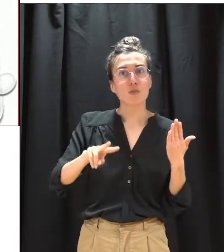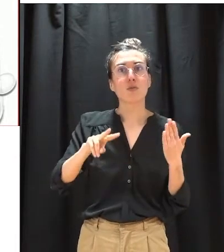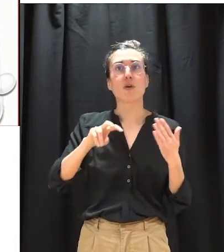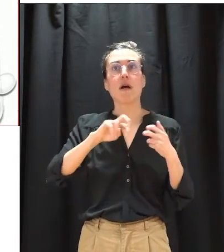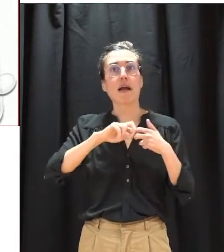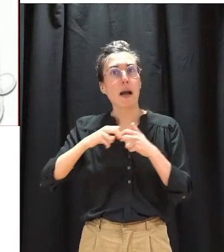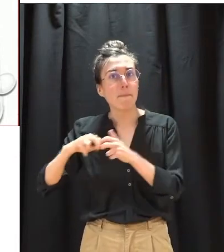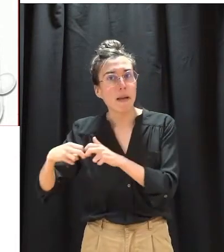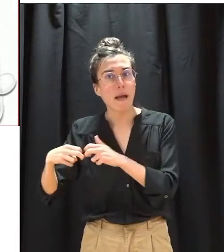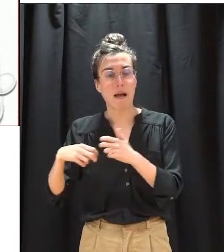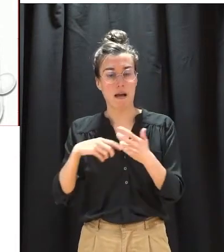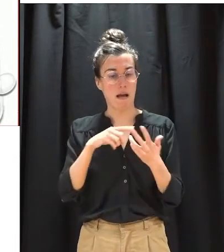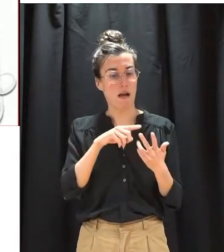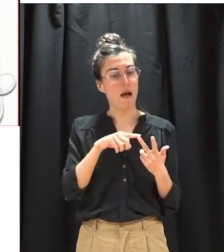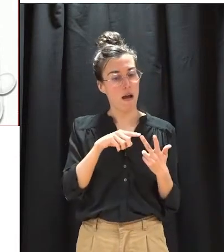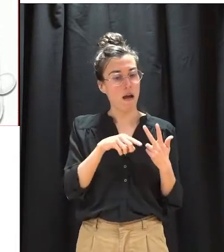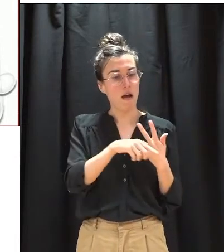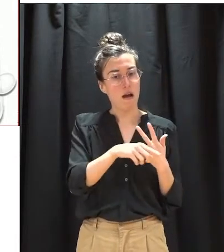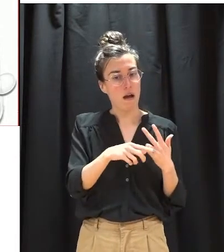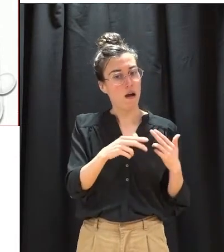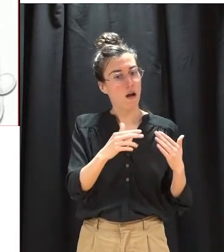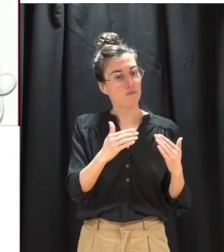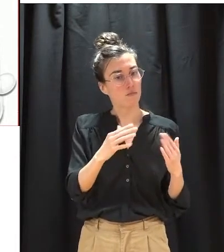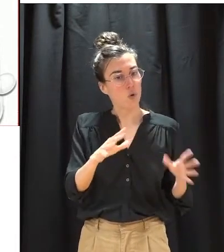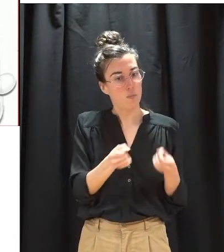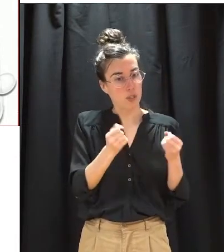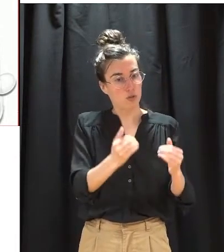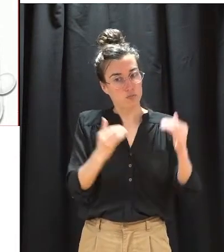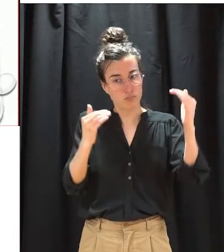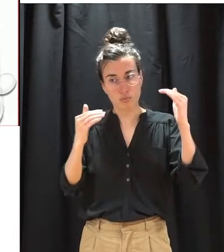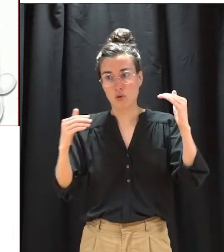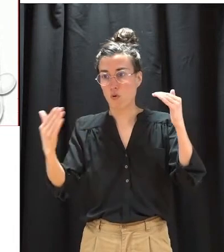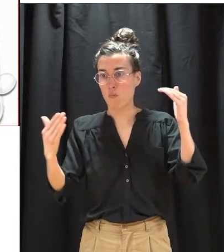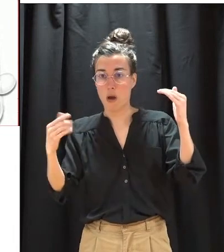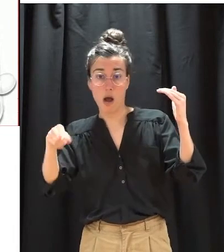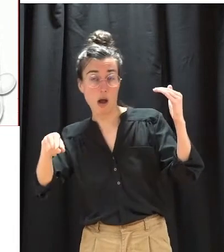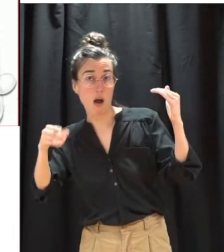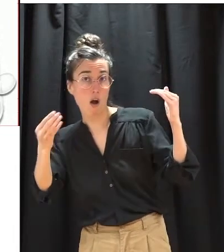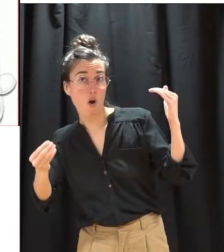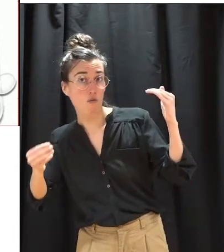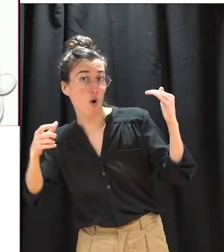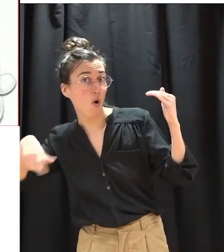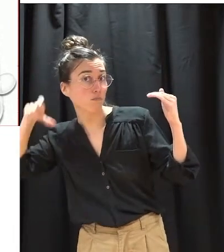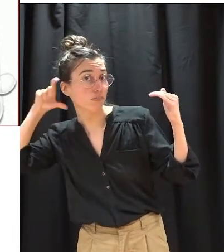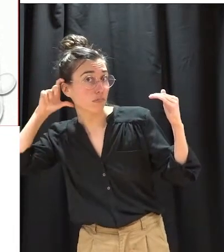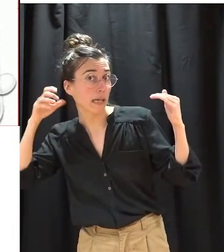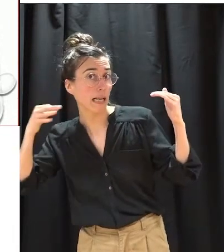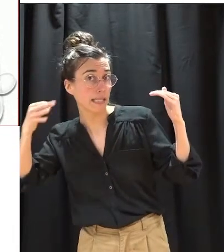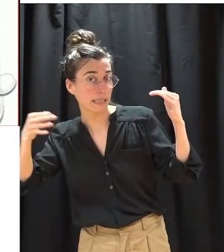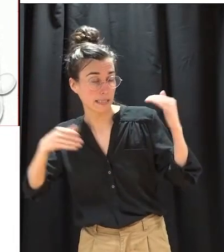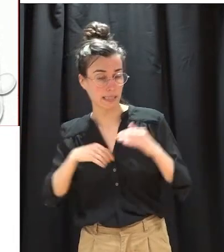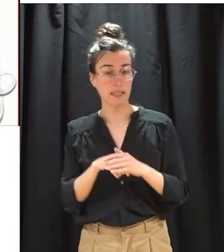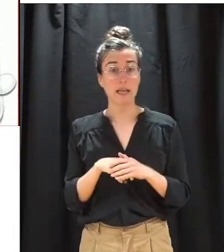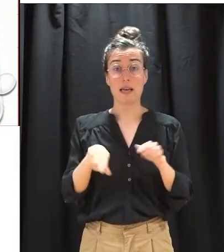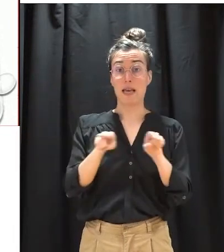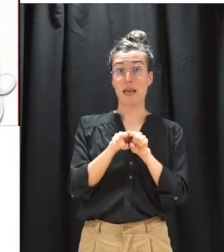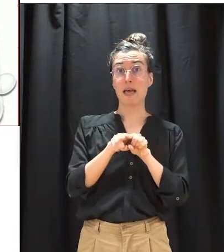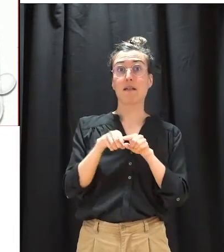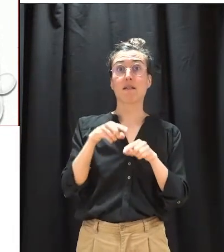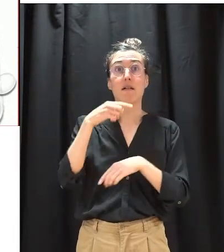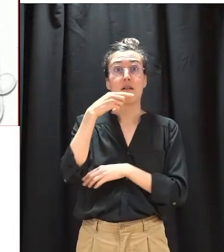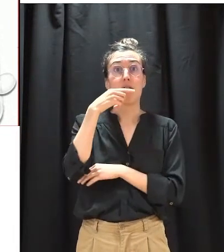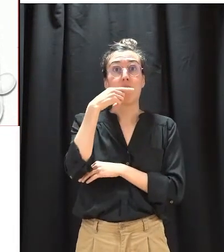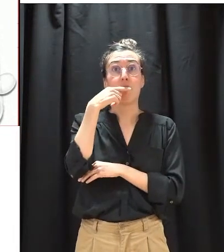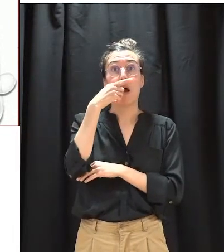enfants appareillés avec des prothèses classiques. Et on note aussi au niveau de leur perception audiovisuelle de la parole,